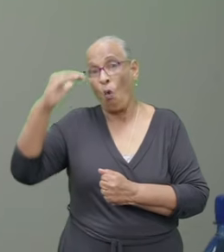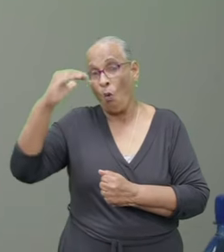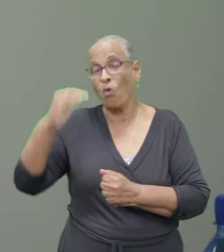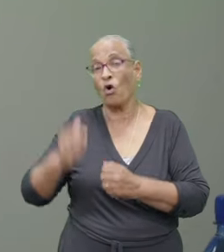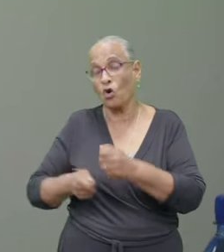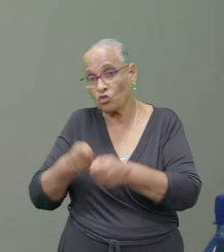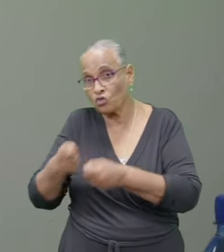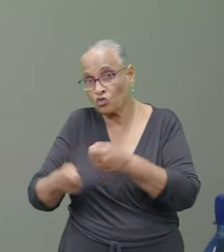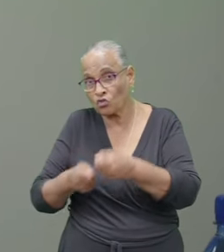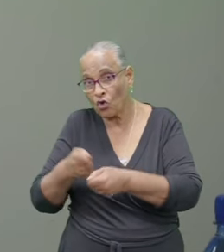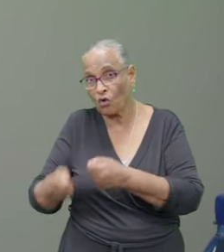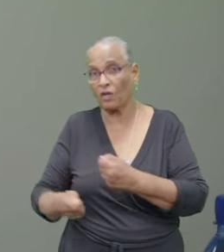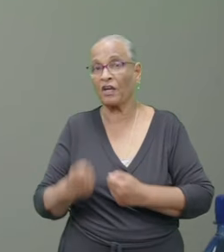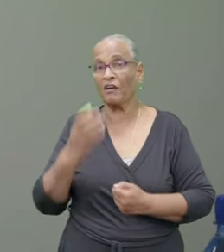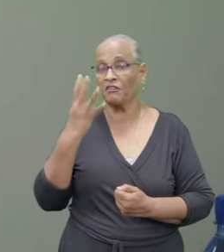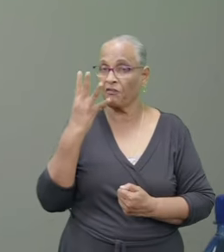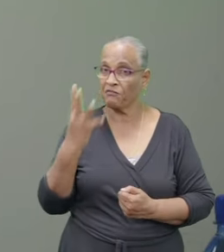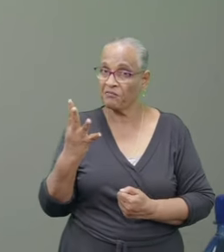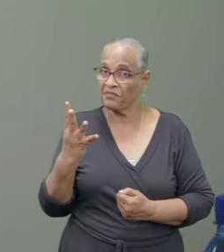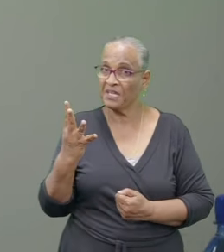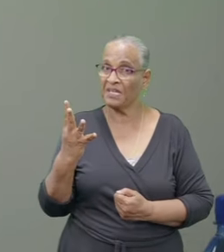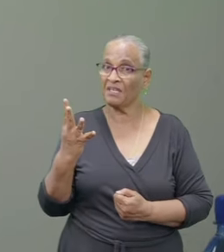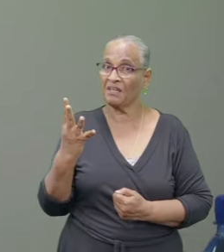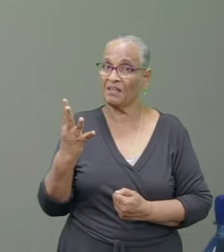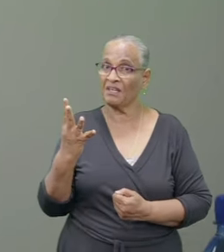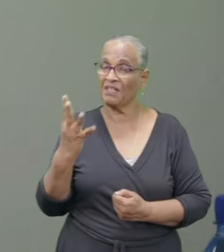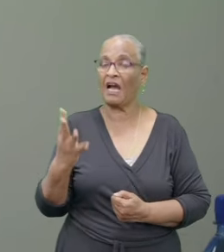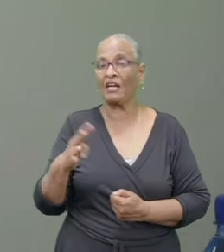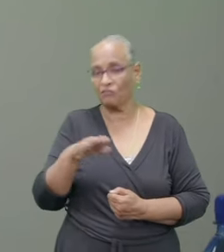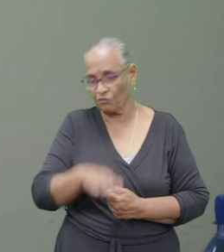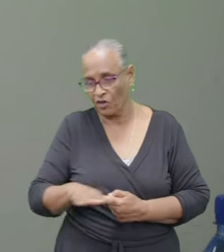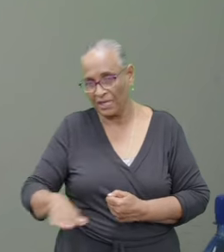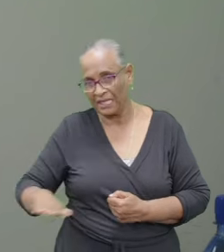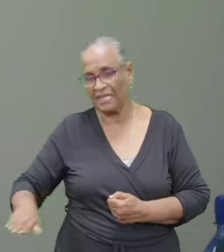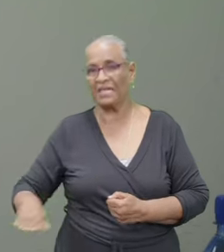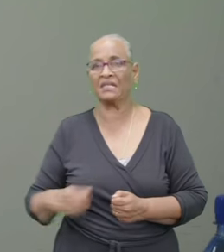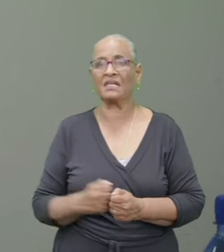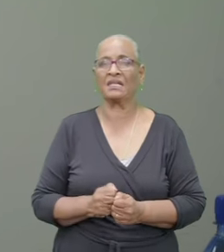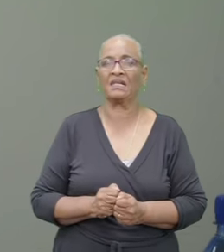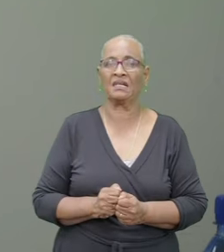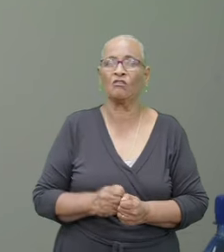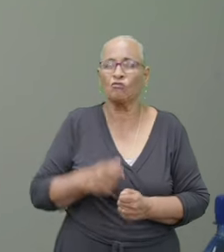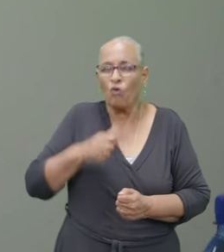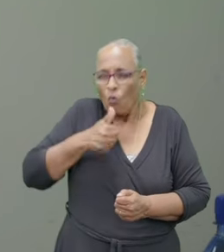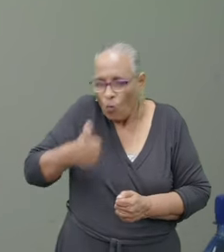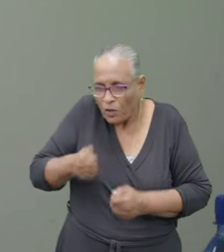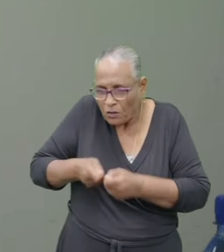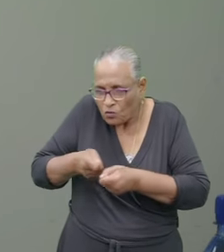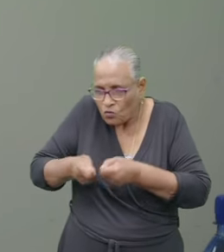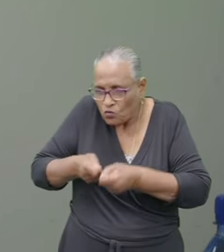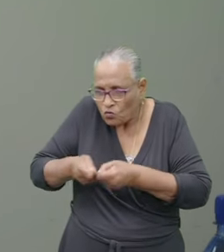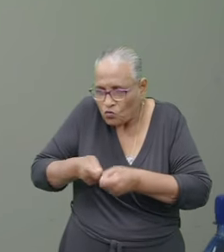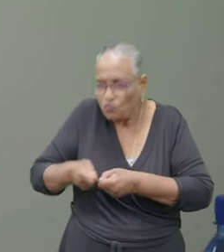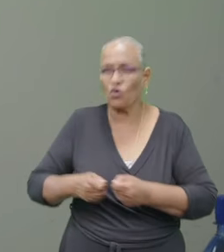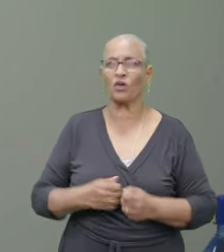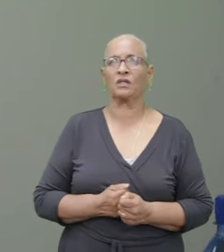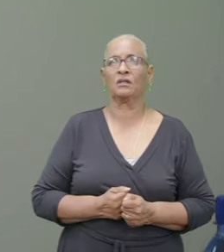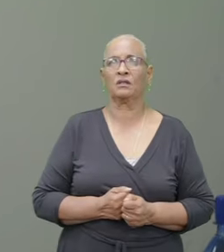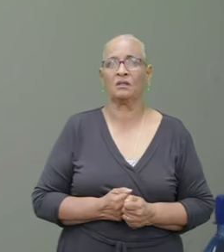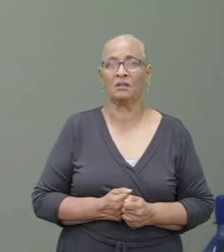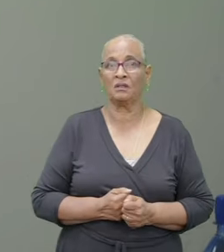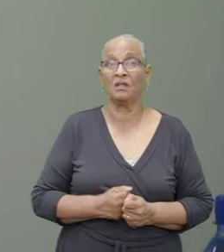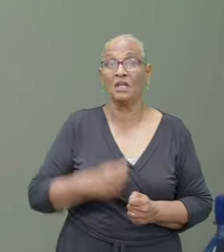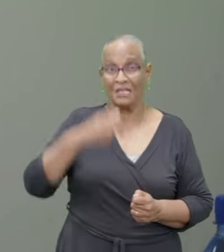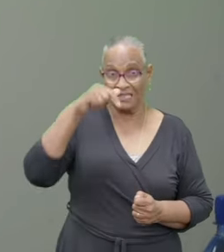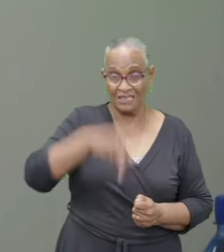er 4 voor de PICU. De PICU zijn gegeven gaat om dus de kinderen. Kinderintensieve zorg. Dus als ik gegeven al aangeef dat we